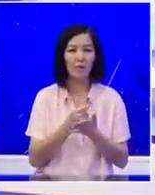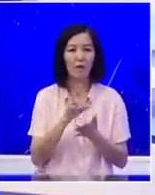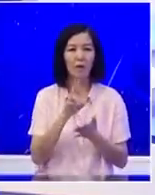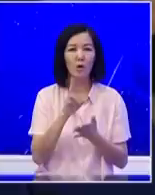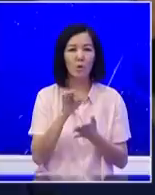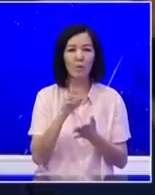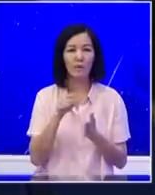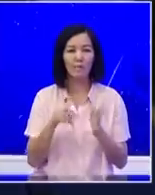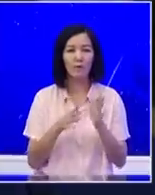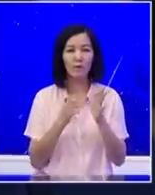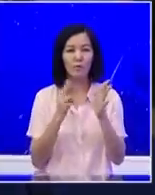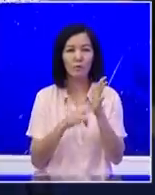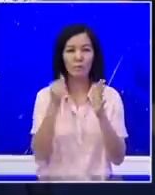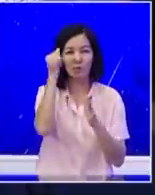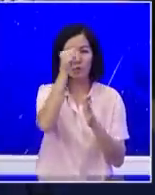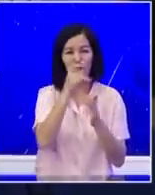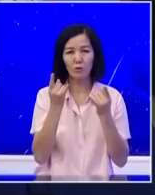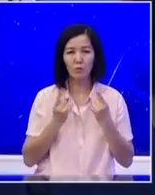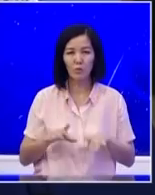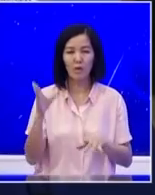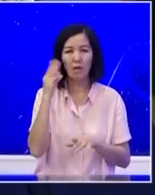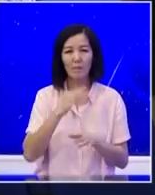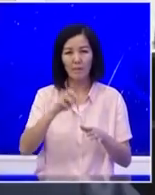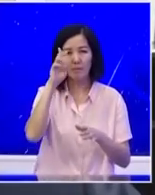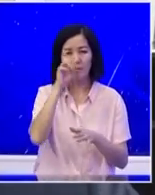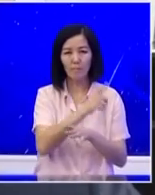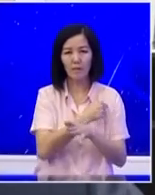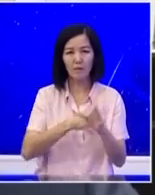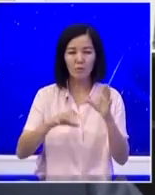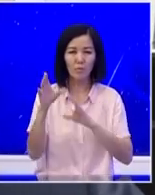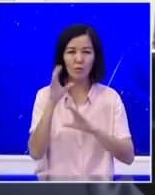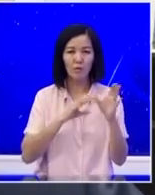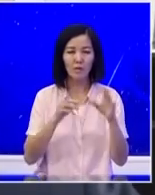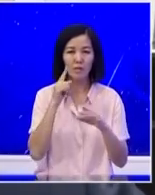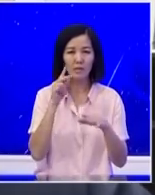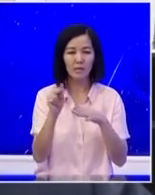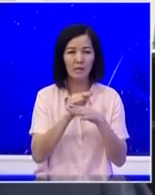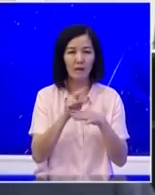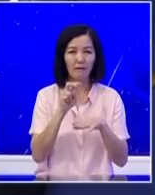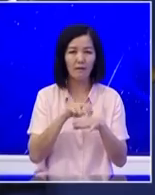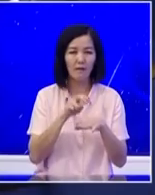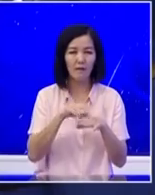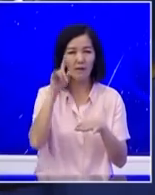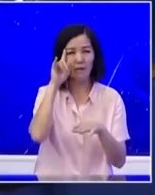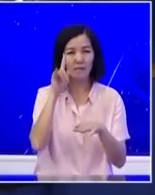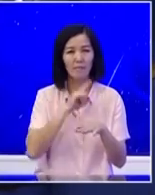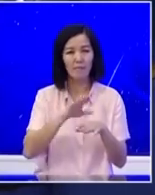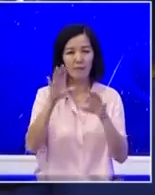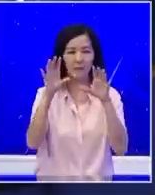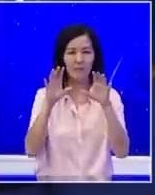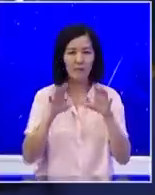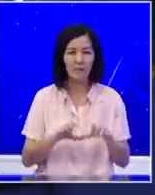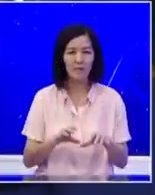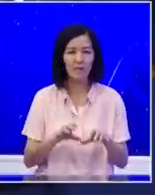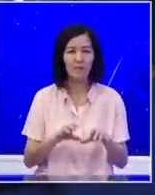Құматаев 1970 жылы туған, Алматы мемлекеттік медицина институтын, стоматолог дәрігер, Қазақ мемлекеттік заң академиясын